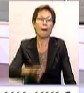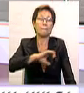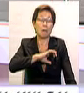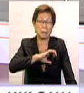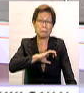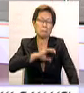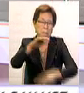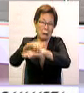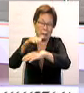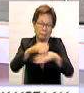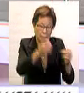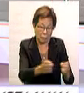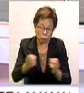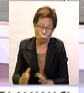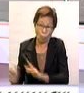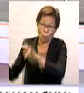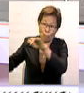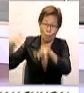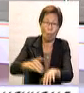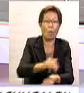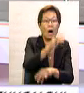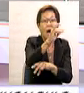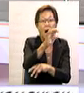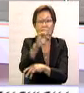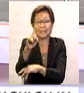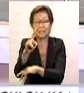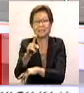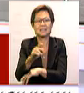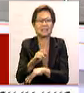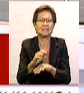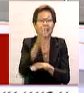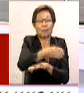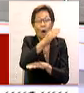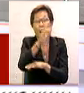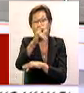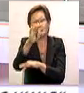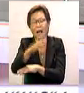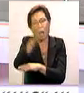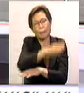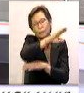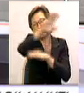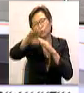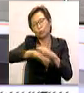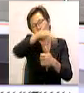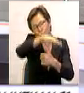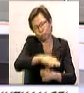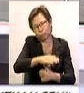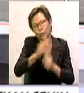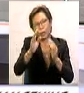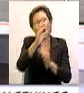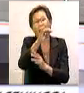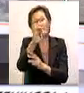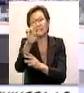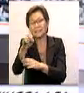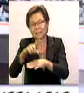Polis akan memanggil penganjur perhimpunan menolak ratifikasi konvensyen antarabangsa mengenai penghapusan segala bentuk diskriminasi kaum ISERT di